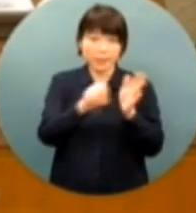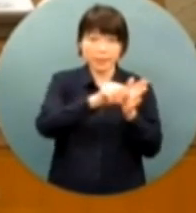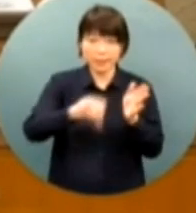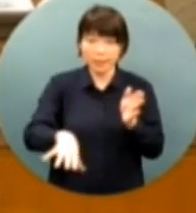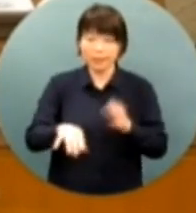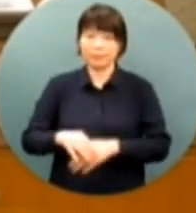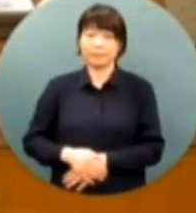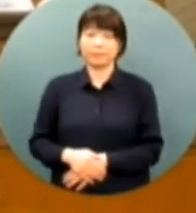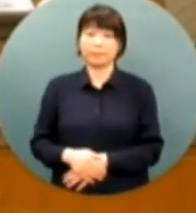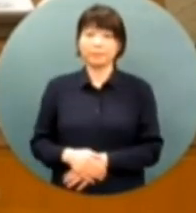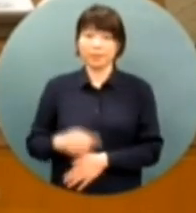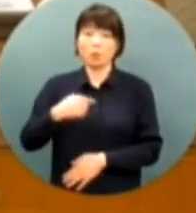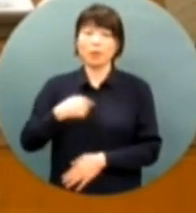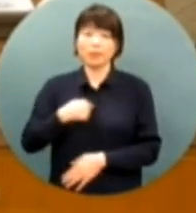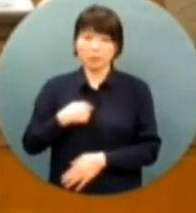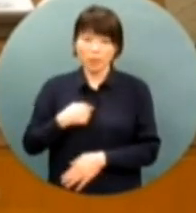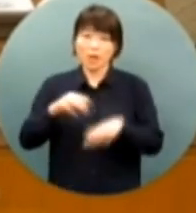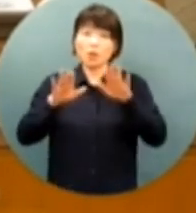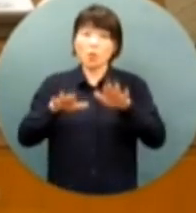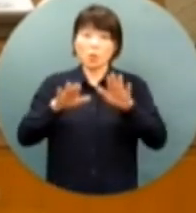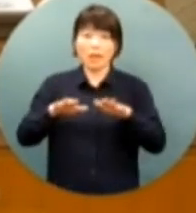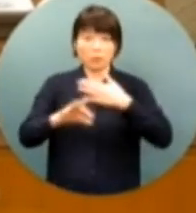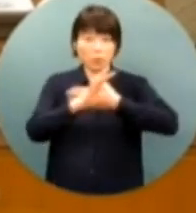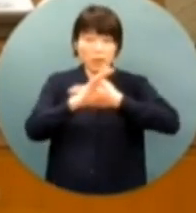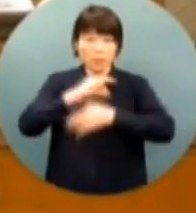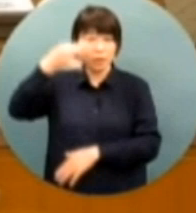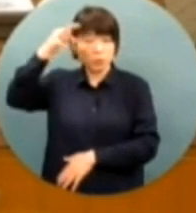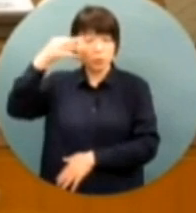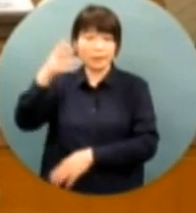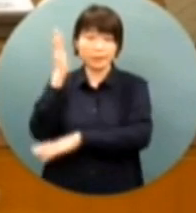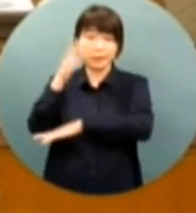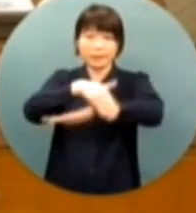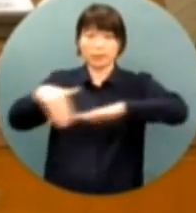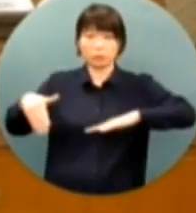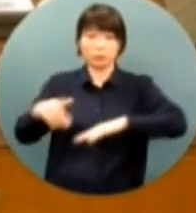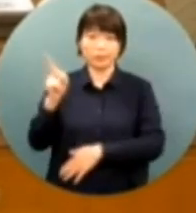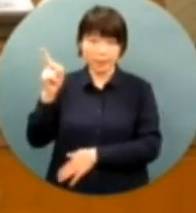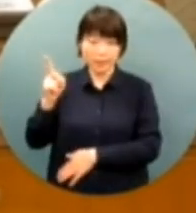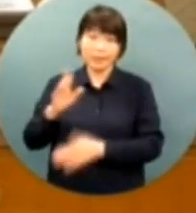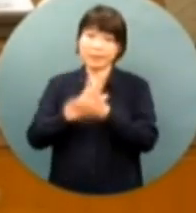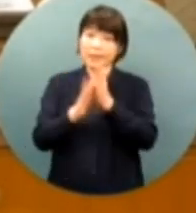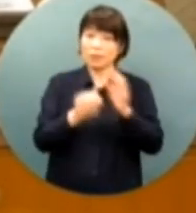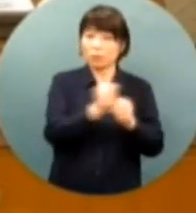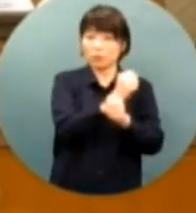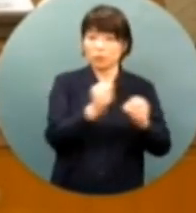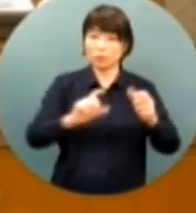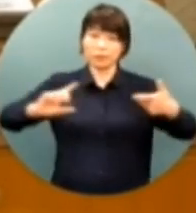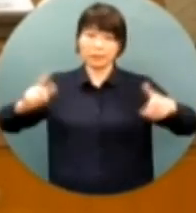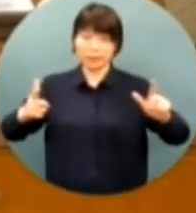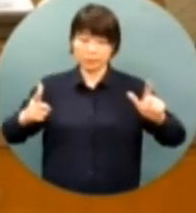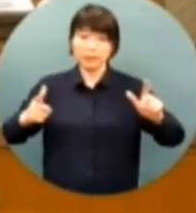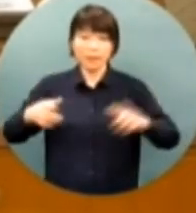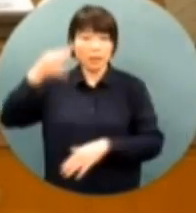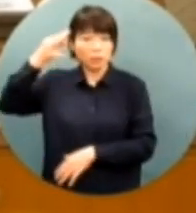されております。私は今回の事案は倉吉市の施策に関するものであり、県の事業とは到底難く、あくま